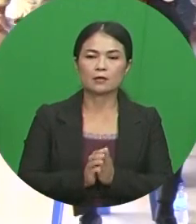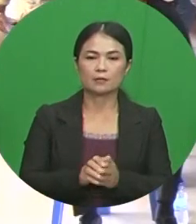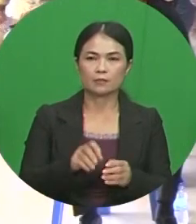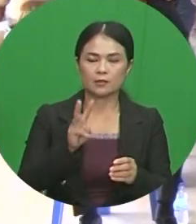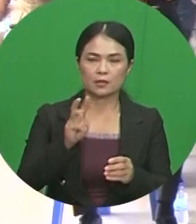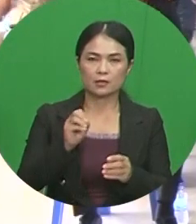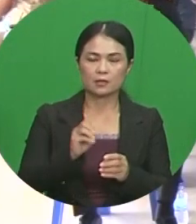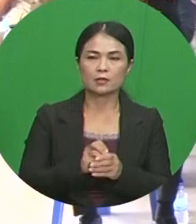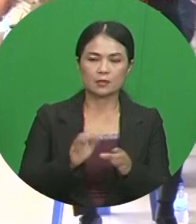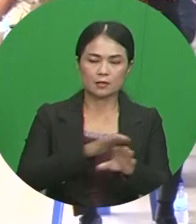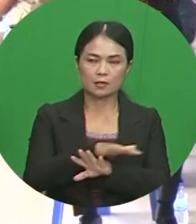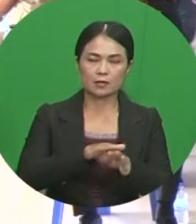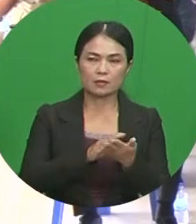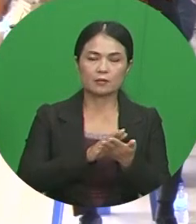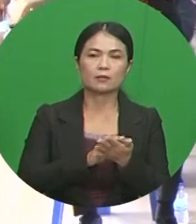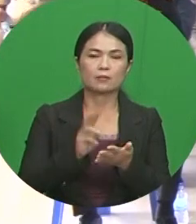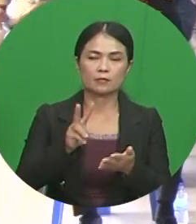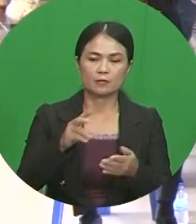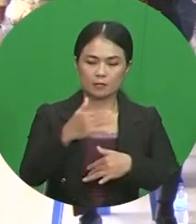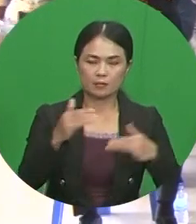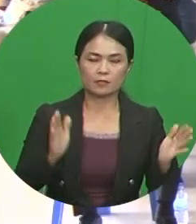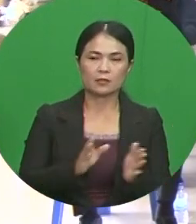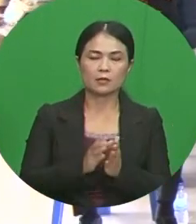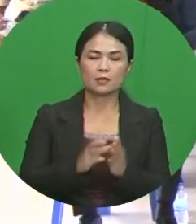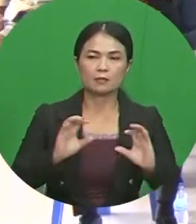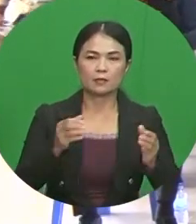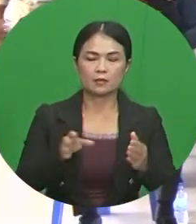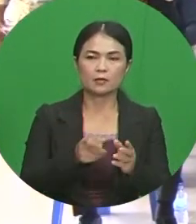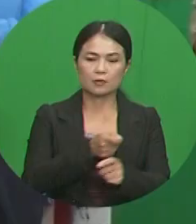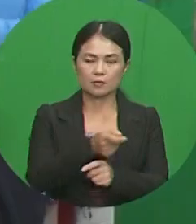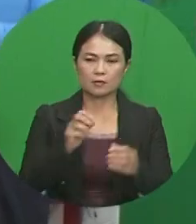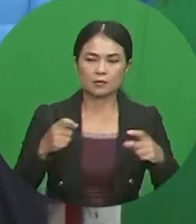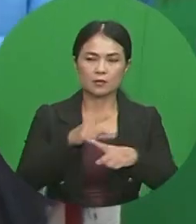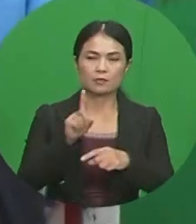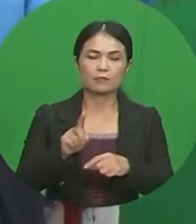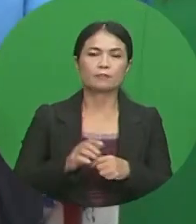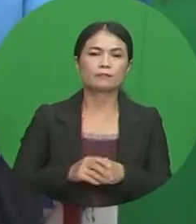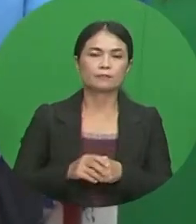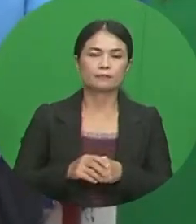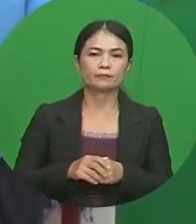ដោយឡែកចំនួនបឋមនាពេលនេះសរុបមានថវិកា38លាន4សែនរៀលអង្គ9តោនកន្លះអំបិលទឹកស៊ីអ៊ូ30យួរទឹកត្រី30យួរទឹកបរិសុទ្ធវីតាល30កេសមីរូបតុក្កតា30កេសជែលៀងដៃ20កេសនិងម៉ាស៊ីនបាញ់អាកុលសម្រាប់មេរោគមួយគ្រឿង